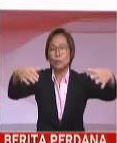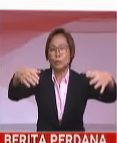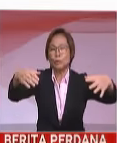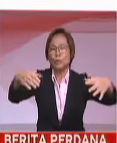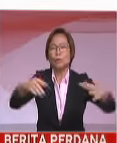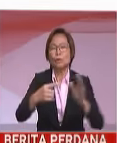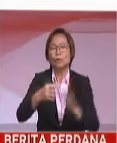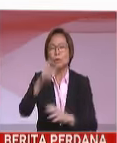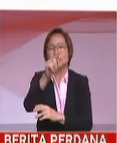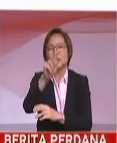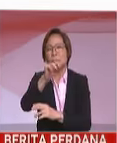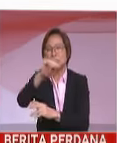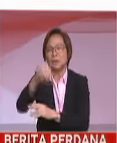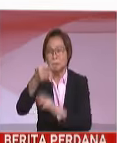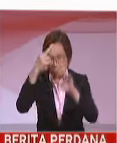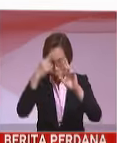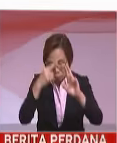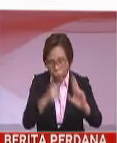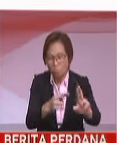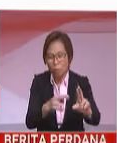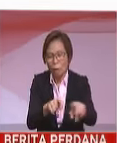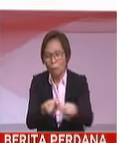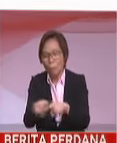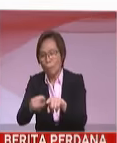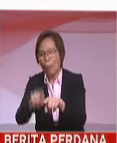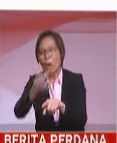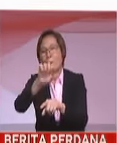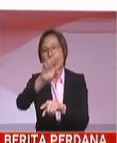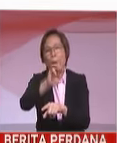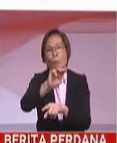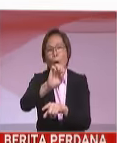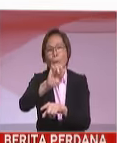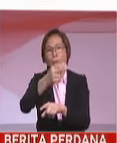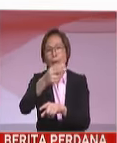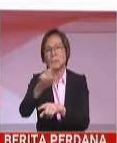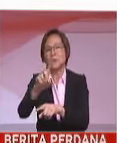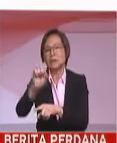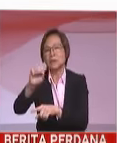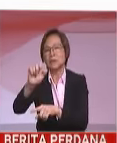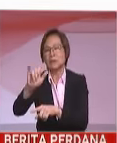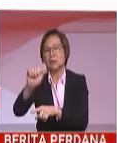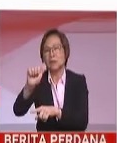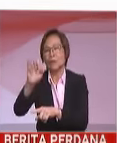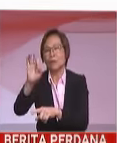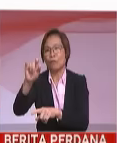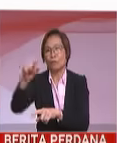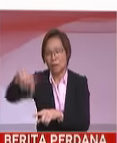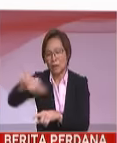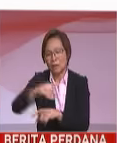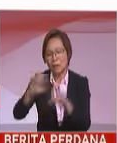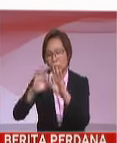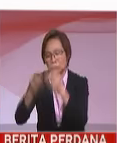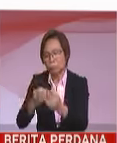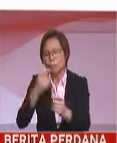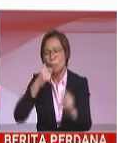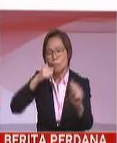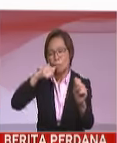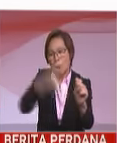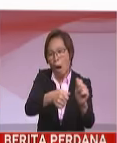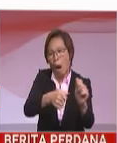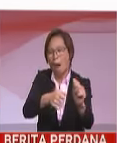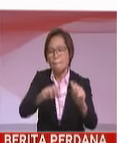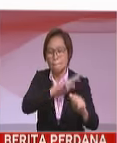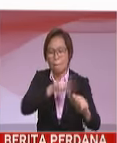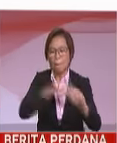sebagai tanda penghormatan kepada penyerangnya, Muhammad Syafiq Ahmad, dan keluarga. Arahan itu dikeluarkan pemilik